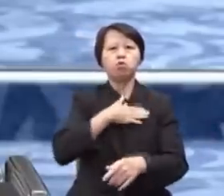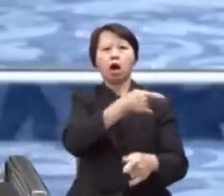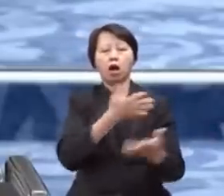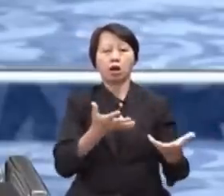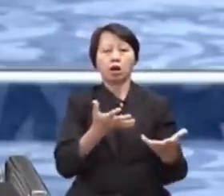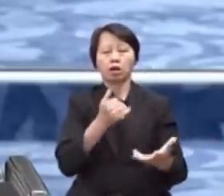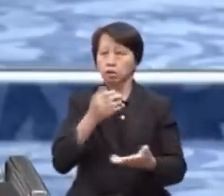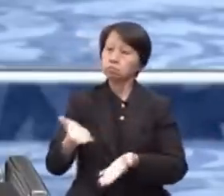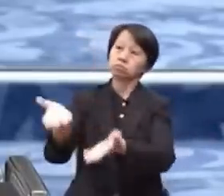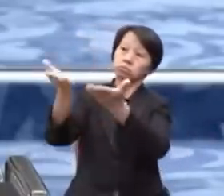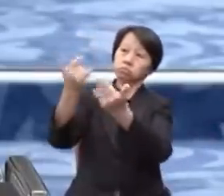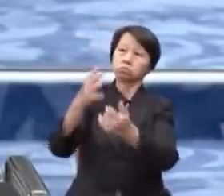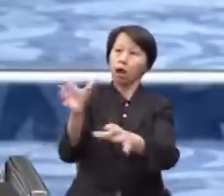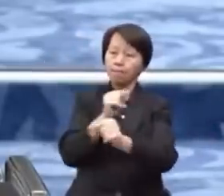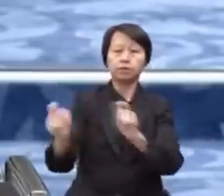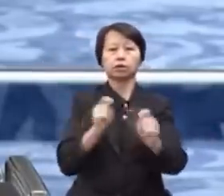sesuai